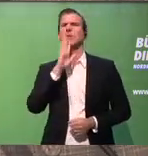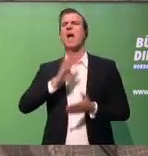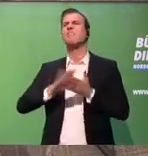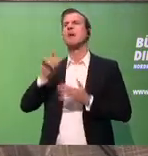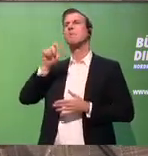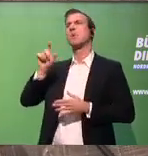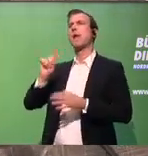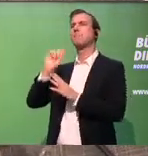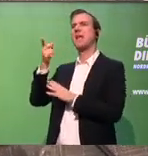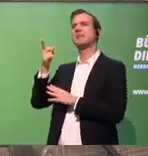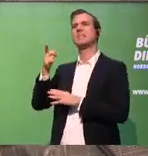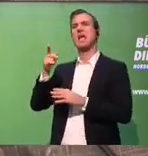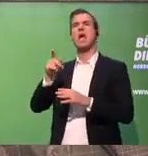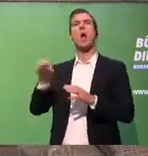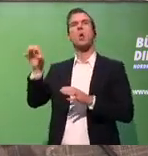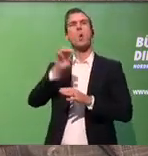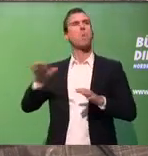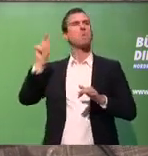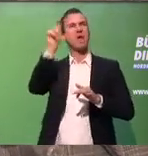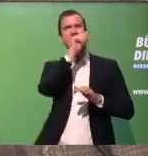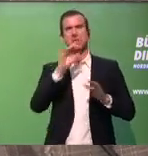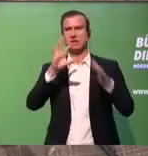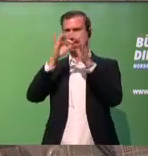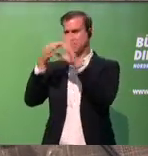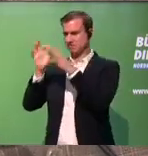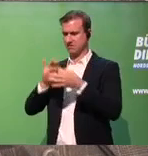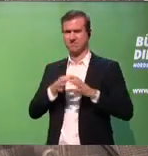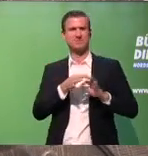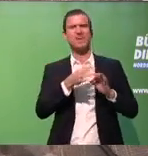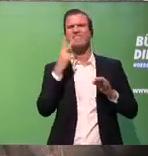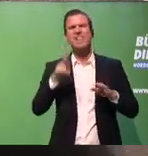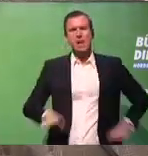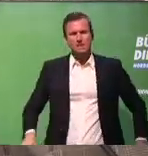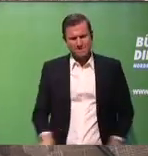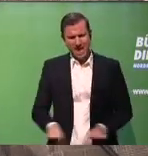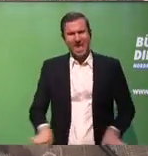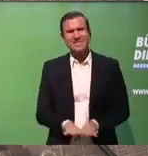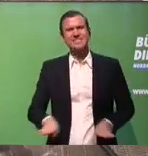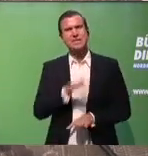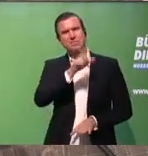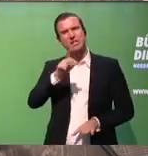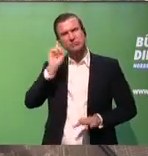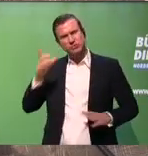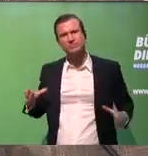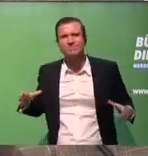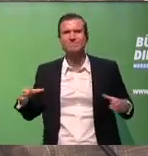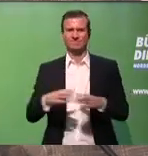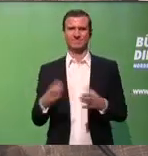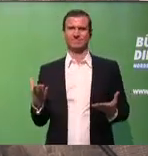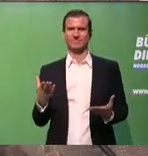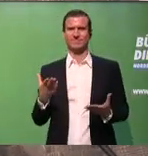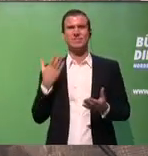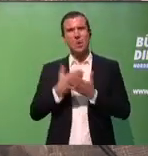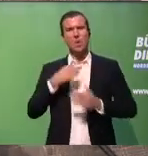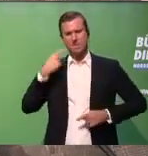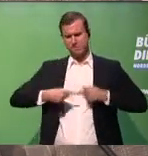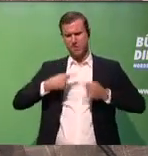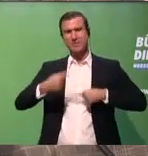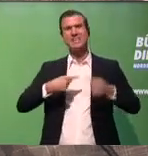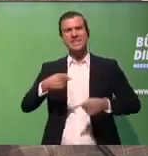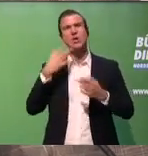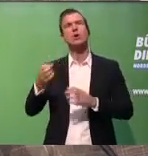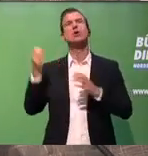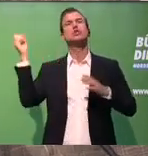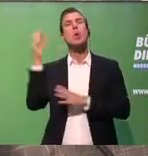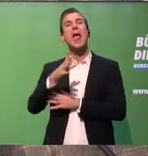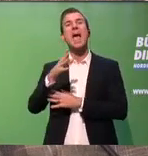Bürgermeisterinnen europaweit zu verknüpfen, sondern wir müssen die Menschen in der Basis zusammenbringen. Ich habe den ganzen Prozess bei der Einführung der Solartechnologie